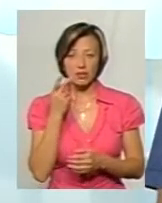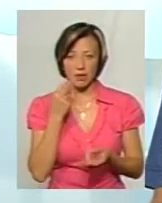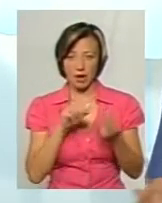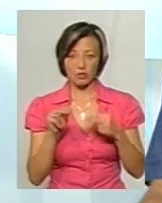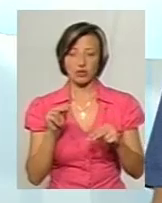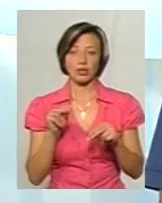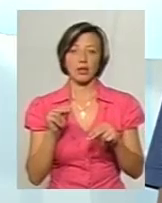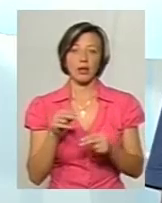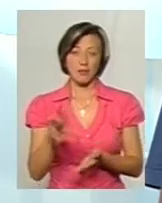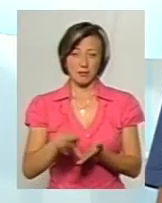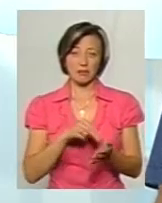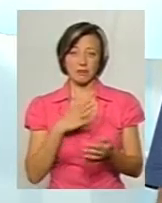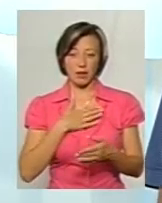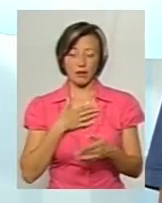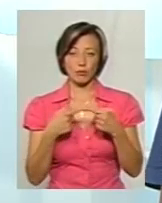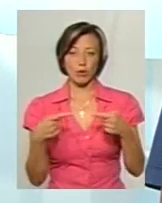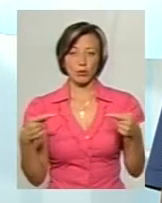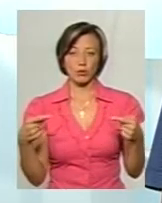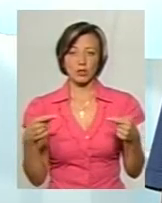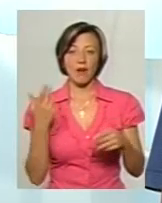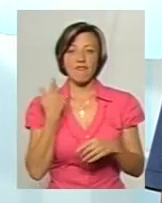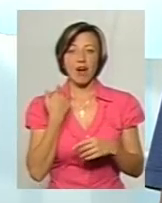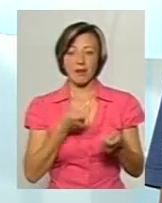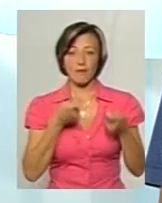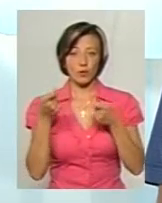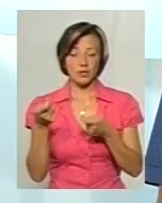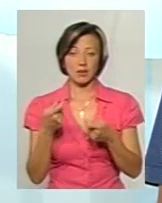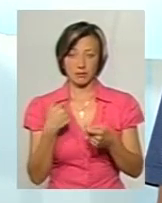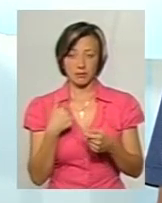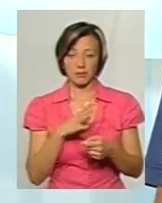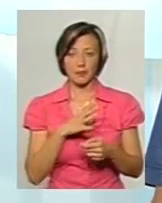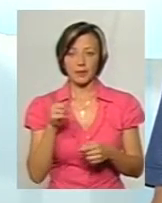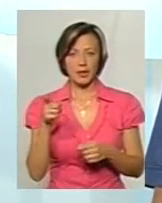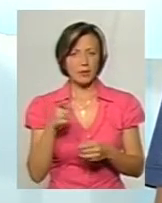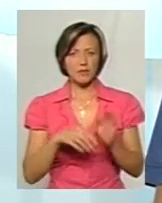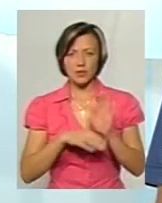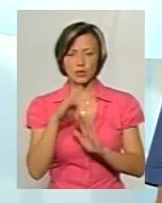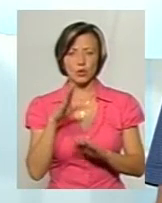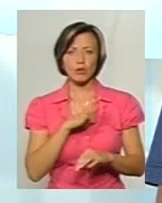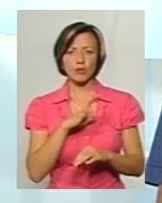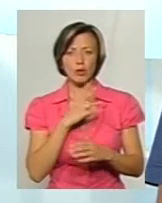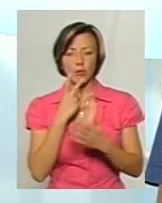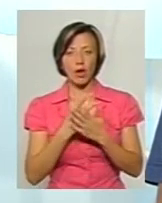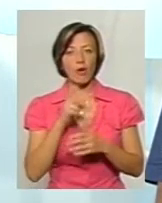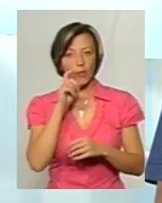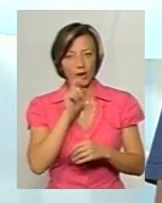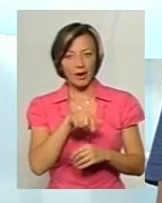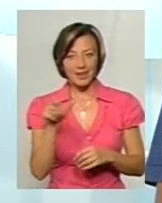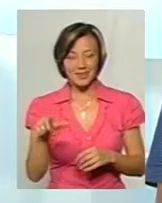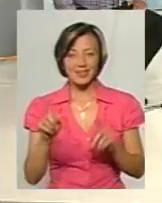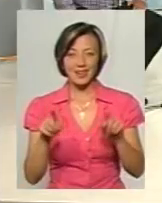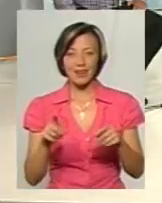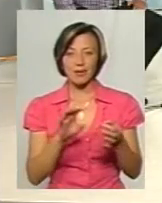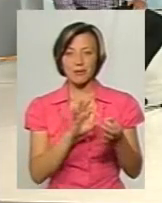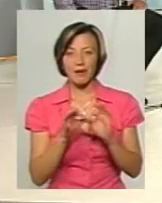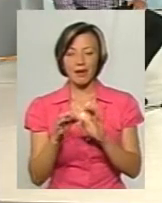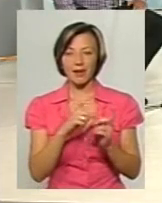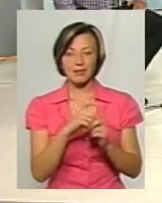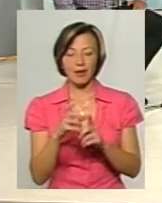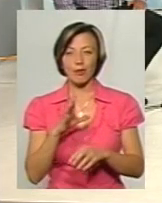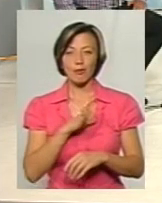приклад приводив про наші продукції, що в Англію возили, там досить високі були показники. У українців, до речі, навіть приказка була така